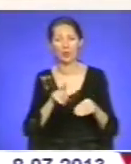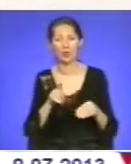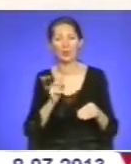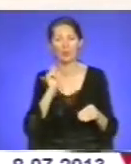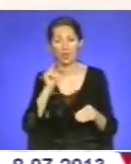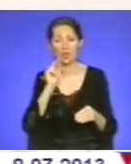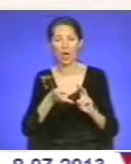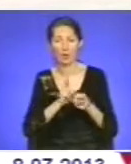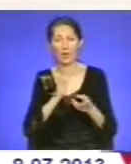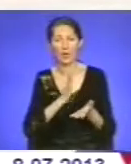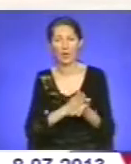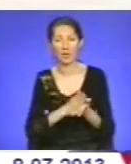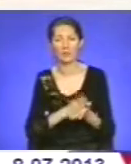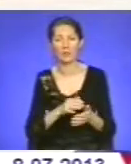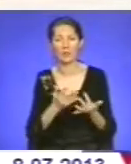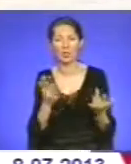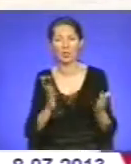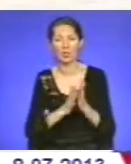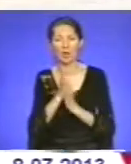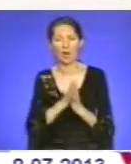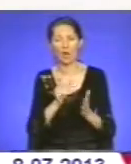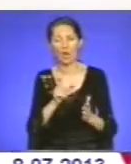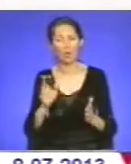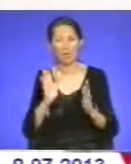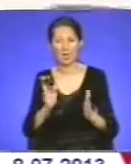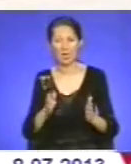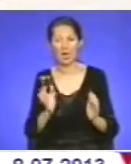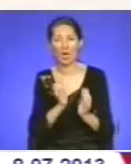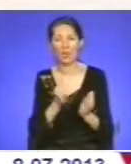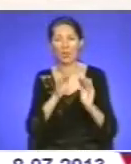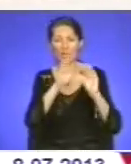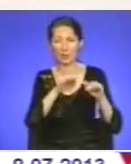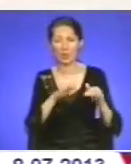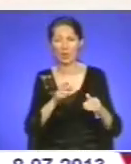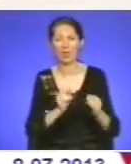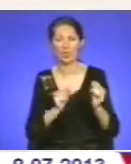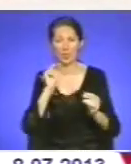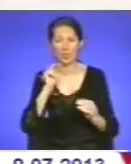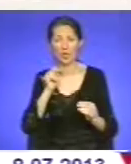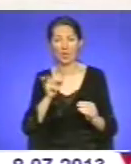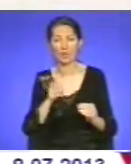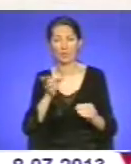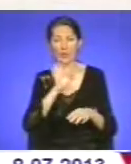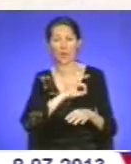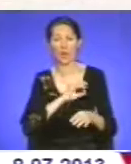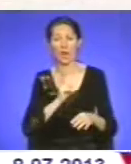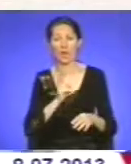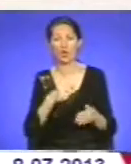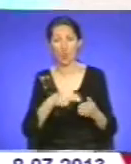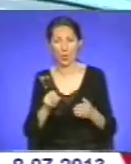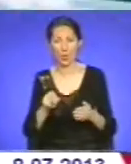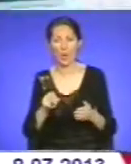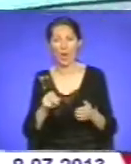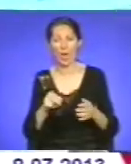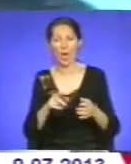трави. Ага, то люди не тільки як оберіг їх кладуть, а ще й на чаї виходять? Ну так, котрі беруть для оберіг, щоб оберігали всю сім'ю для достатку,